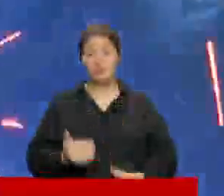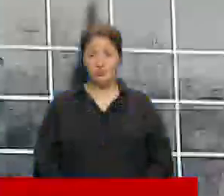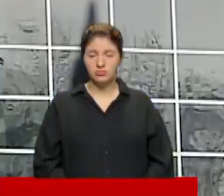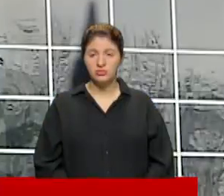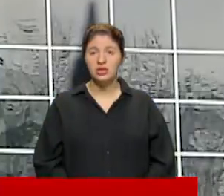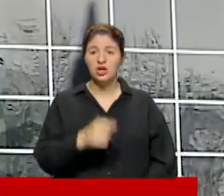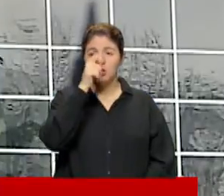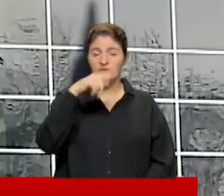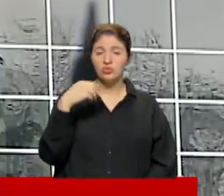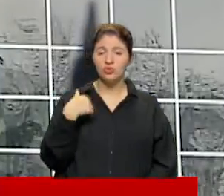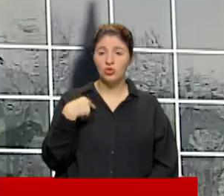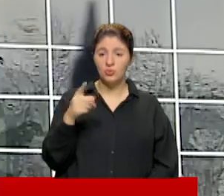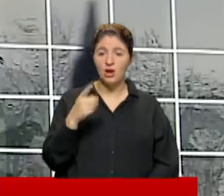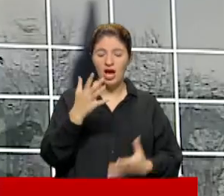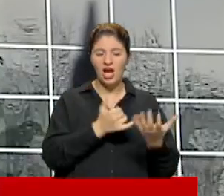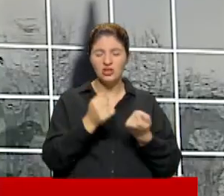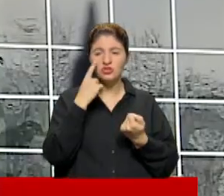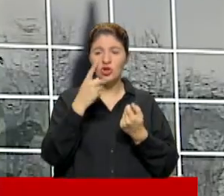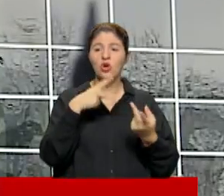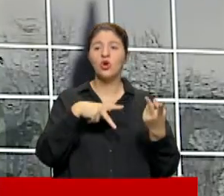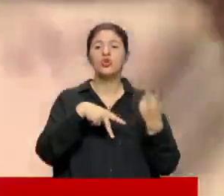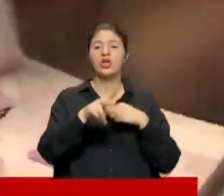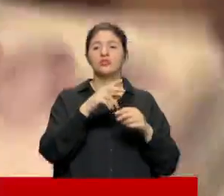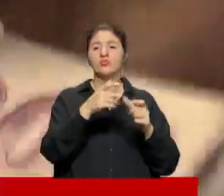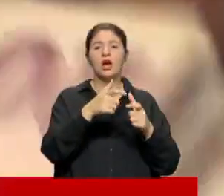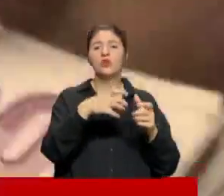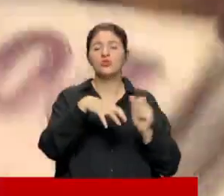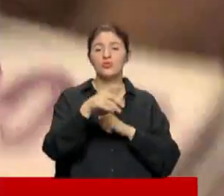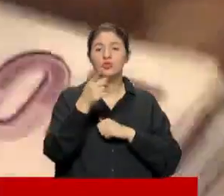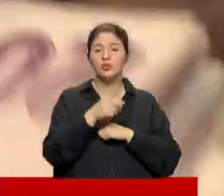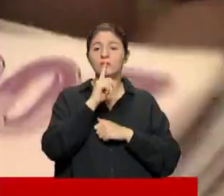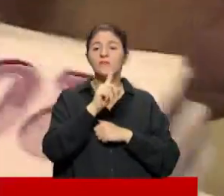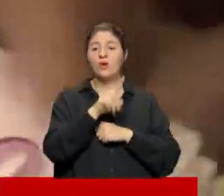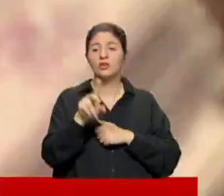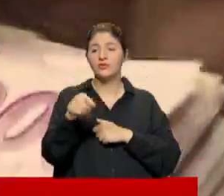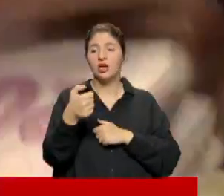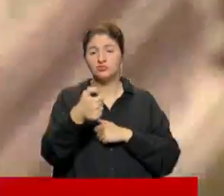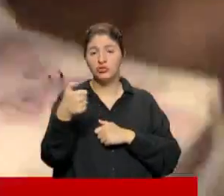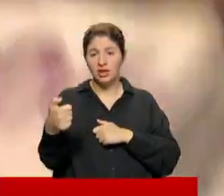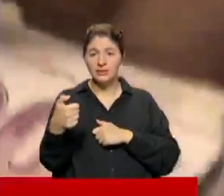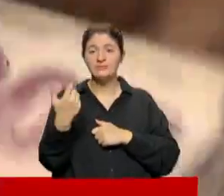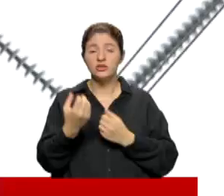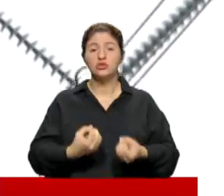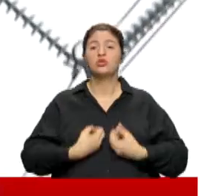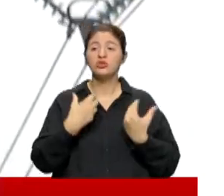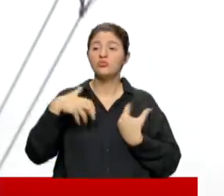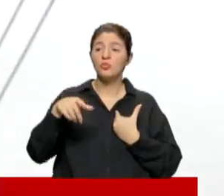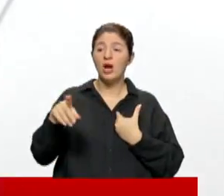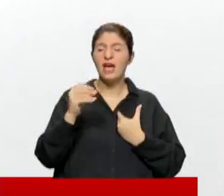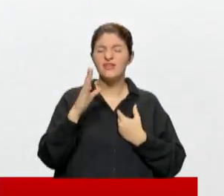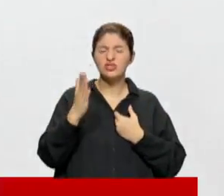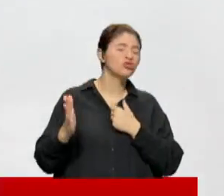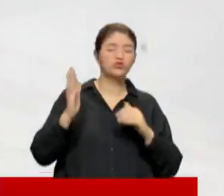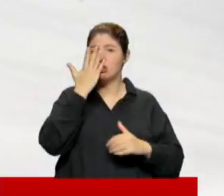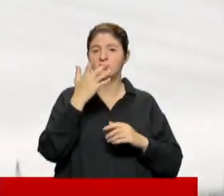tük göre tüketici enflasyonunun Ulaştırma grubunda artışı % 1117 66 üretici tarafında en çarpıcı